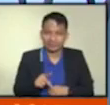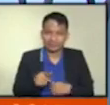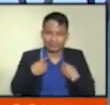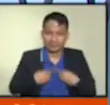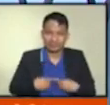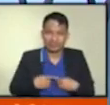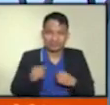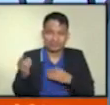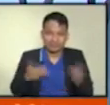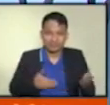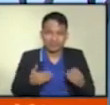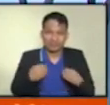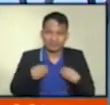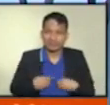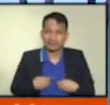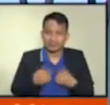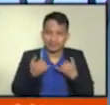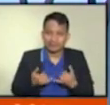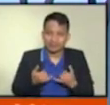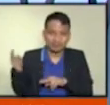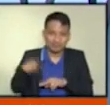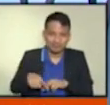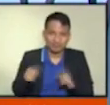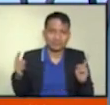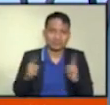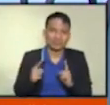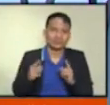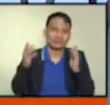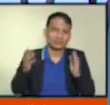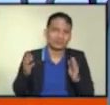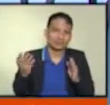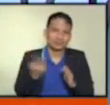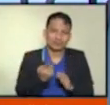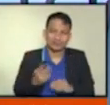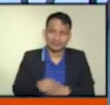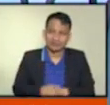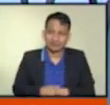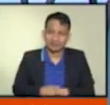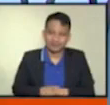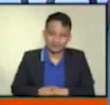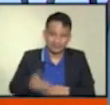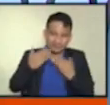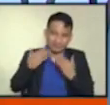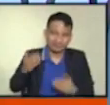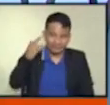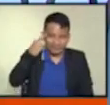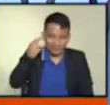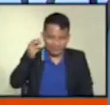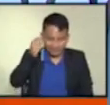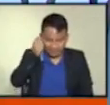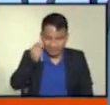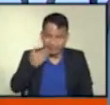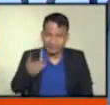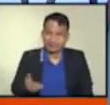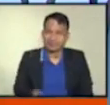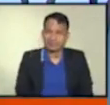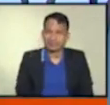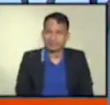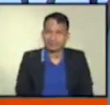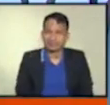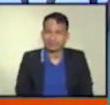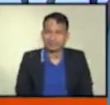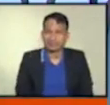damit, kung wala kang dalang damit, pati damitin kita. Tapos ngayon, Monday, usap na kayong dalawa. Thank you sir Raffy Tulfo. Walang alam po. Anong trabaho niyo po